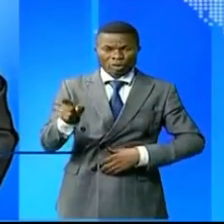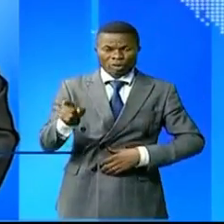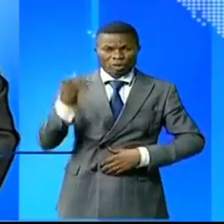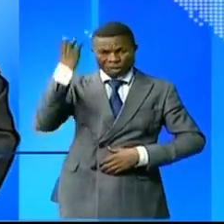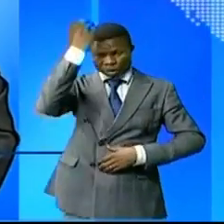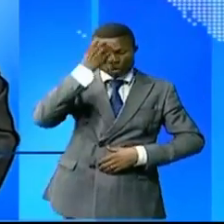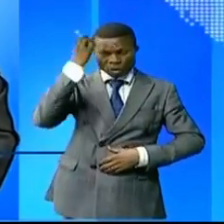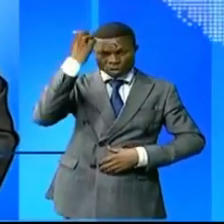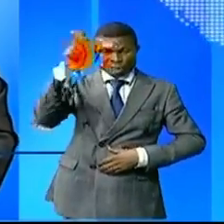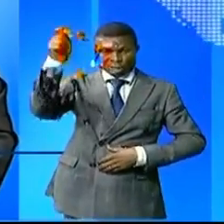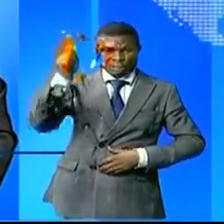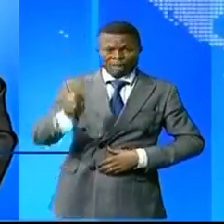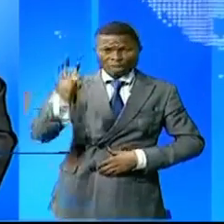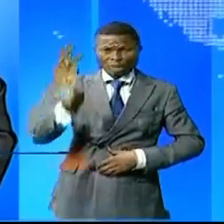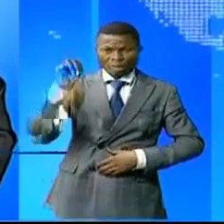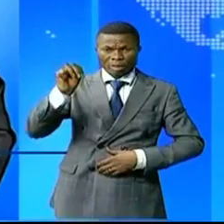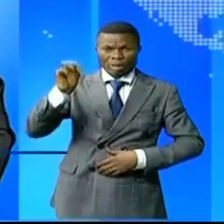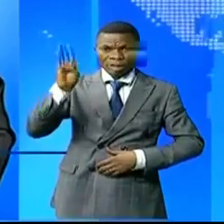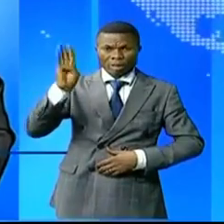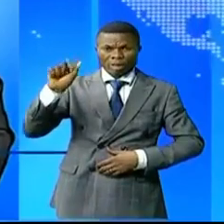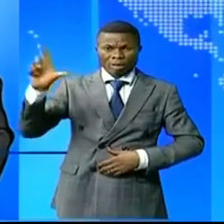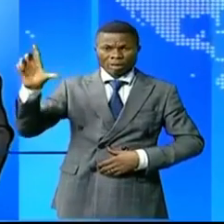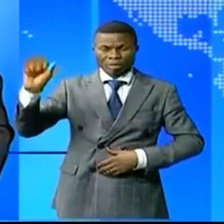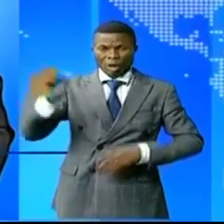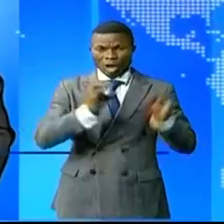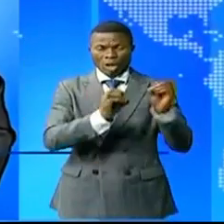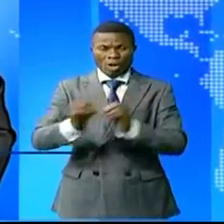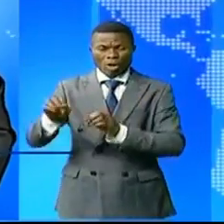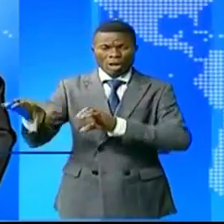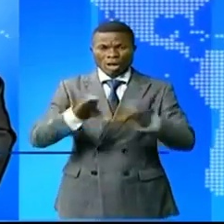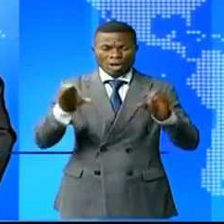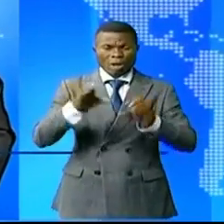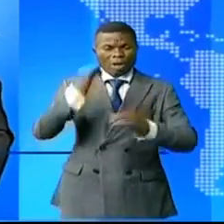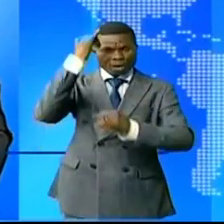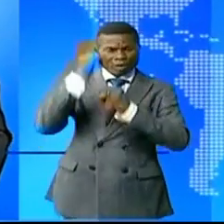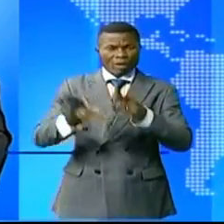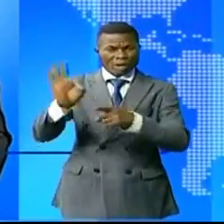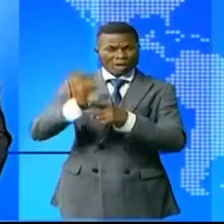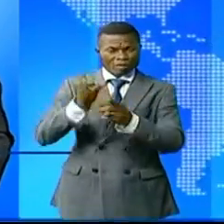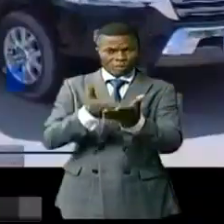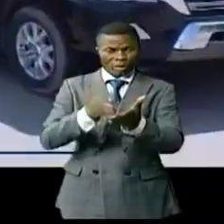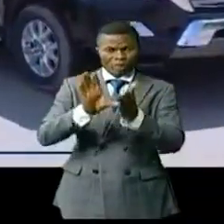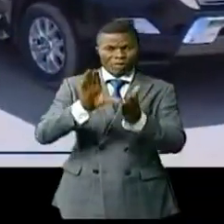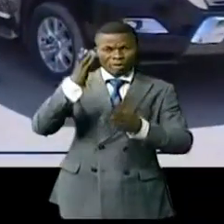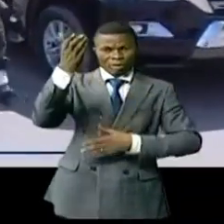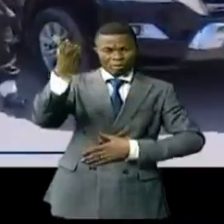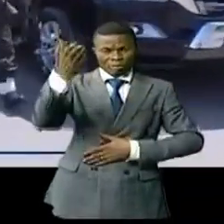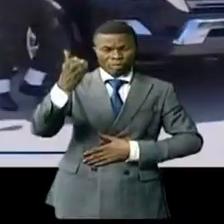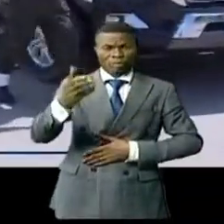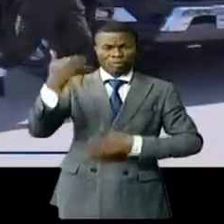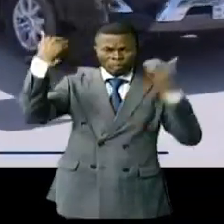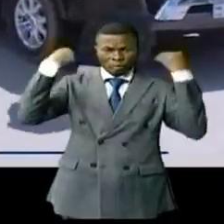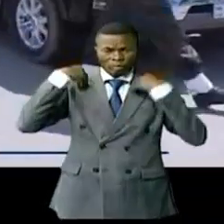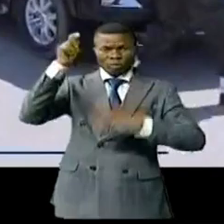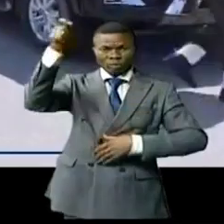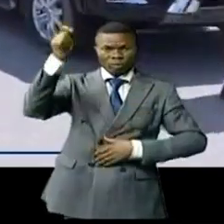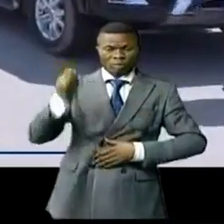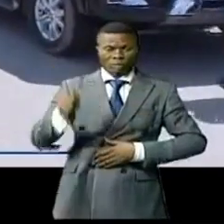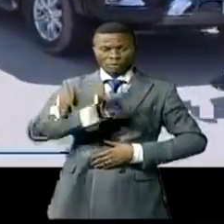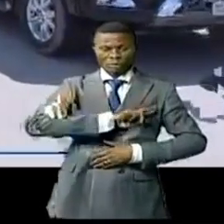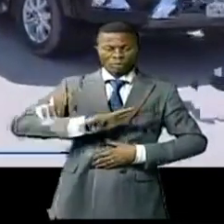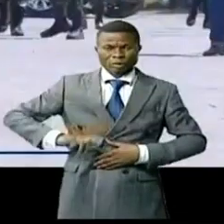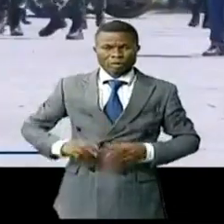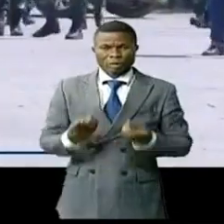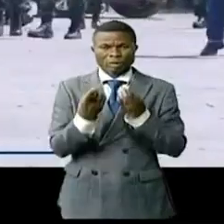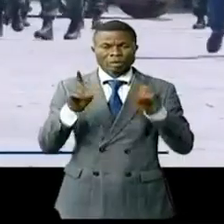général d'armée Mbala Moussa Célestère, a présidé la cérémonie de formation. chef d'état-major général des forces armées de la